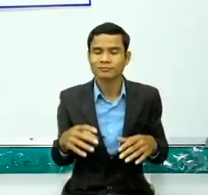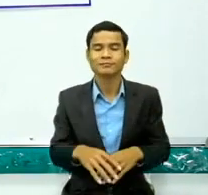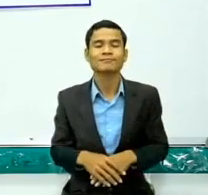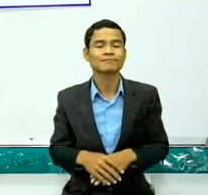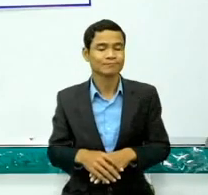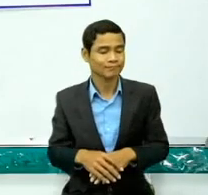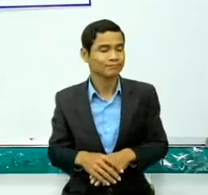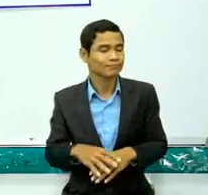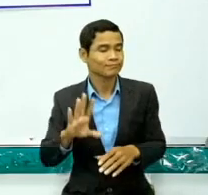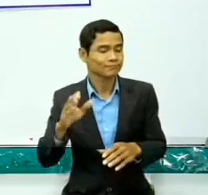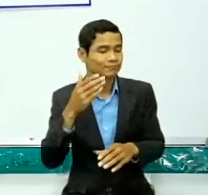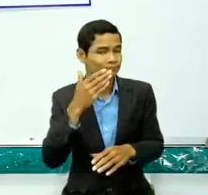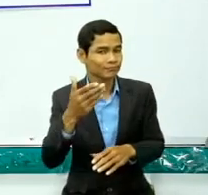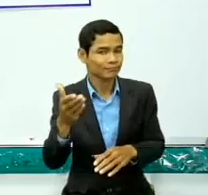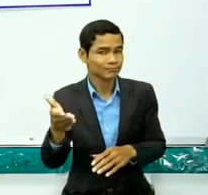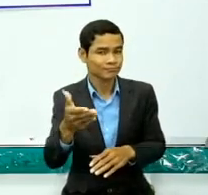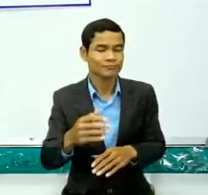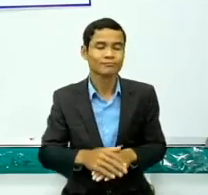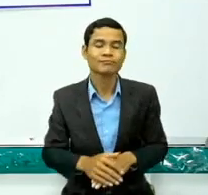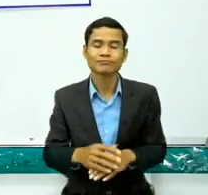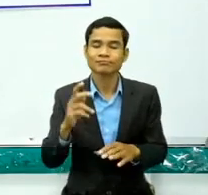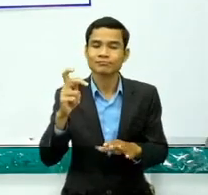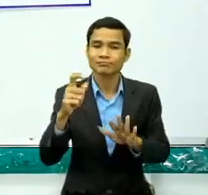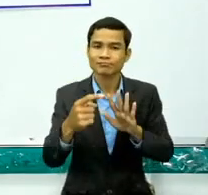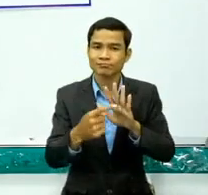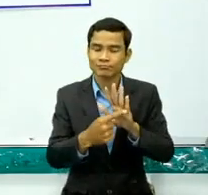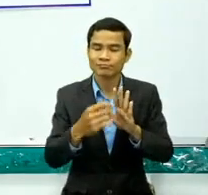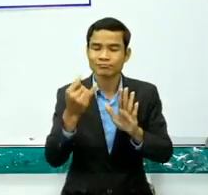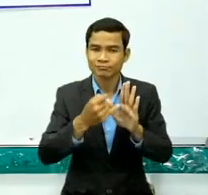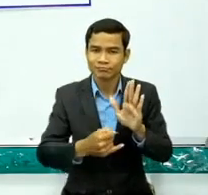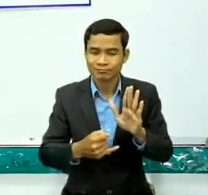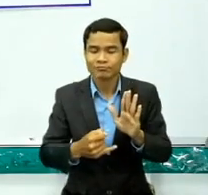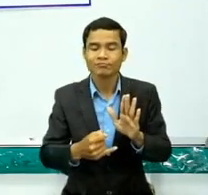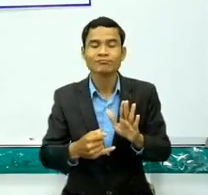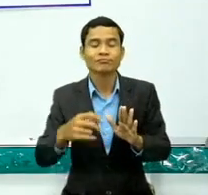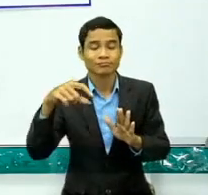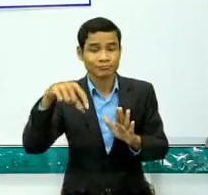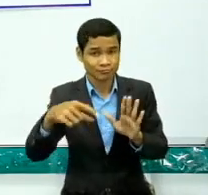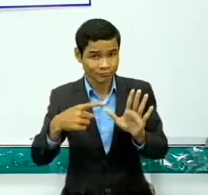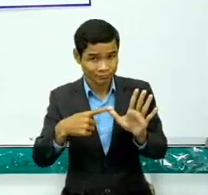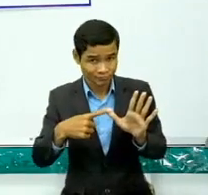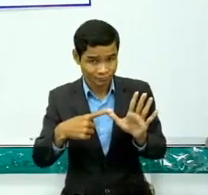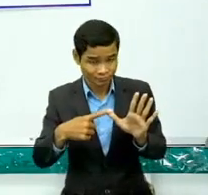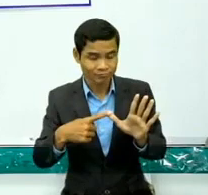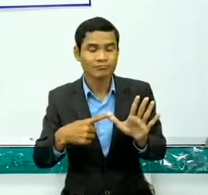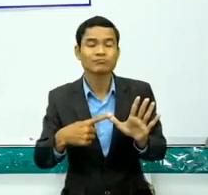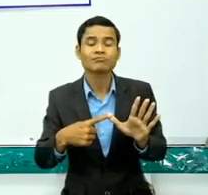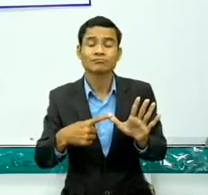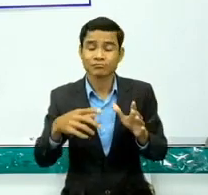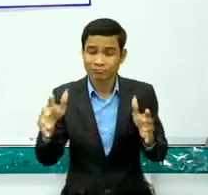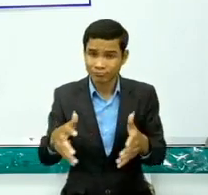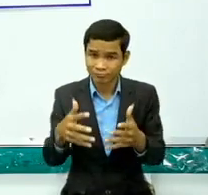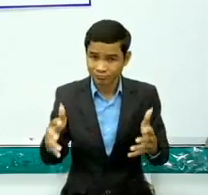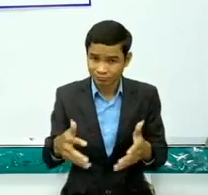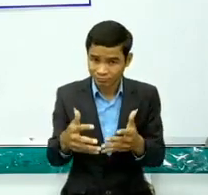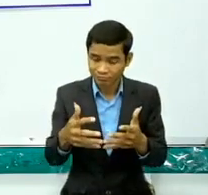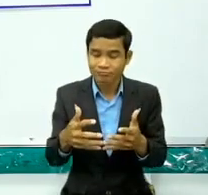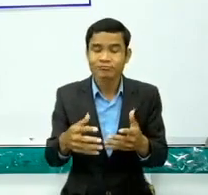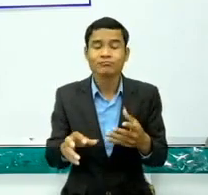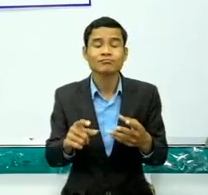ចាអរគុណអញ្ចឹងគឺកំពុងតែគូរុកកាចារុកឆាផ្ទះ